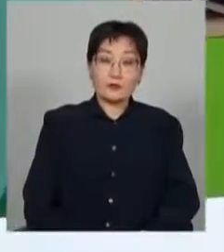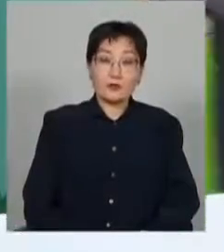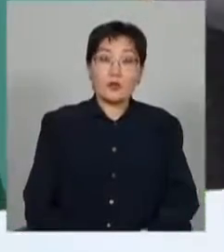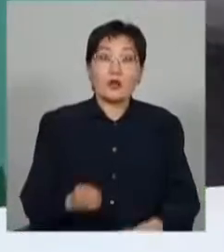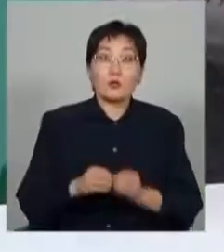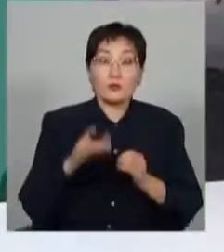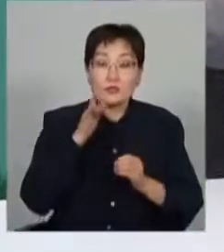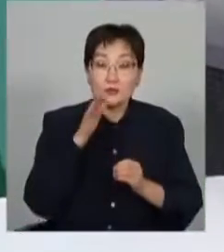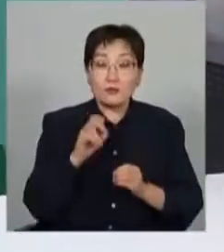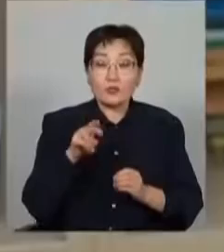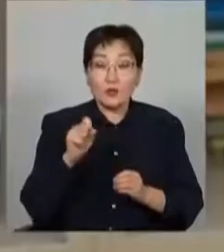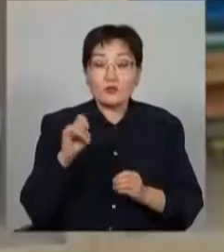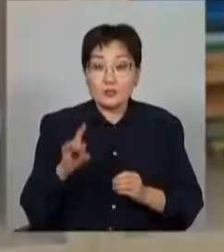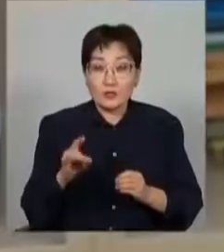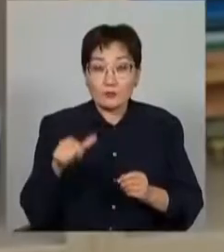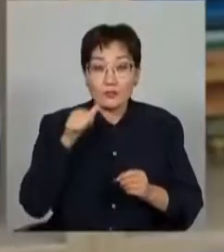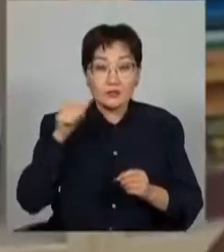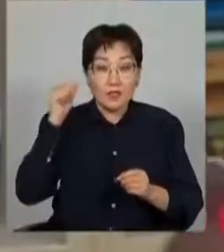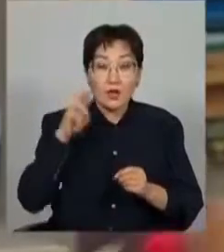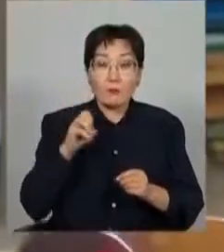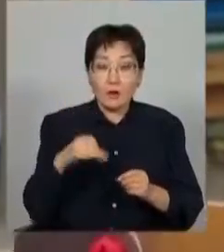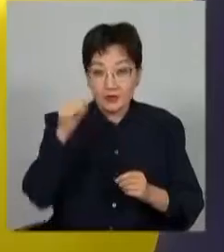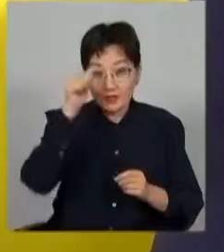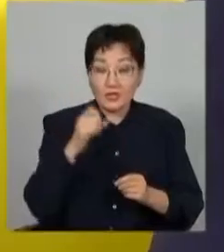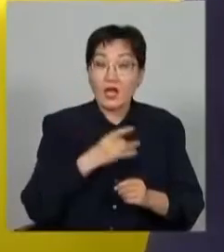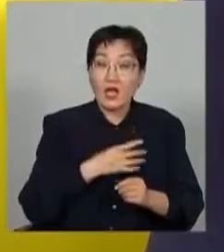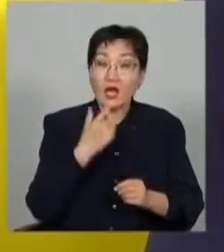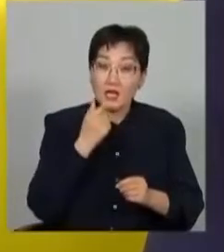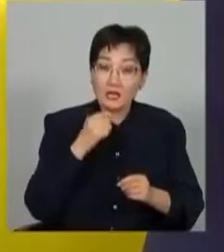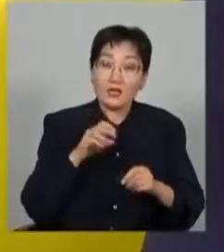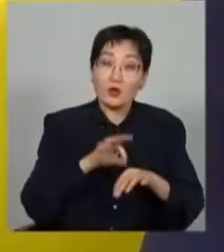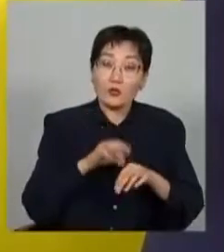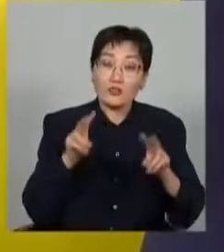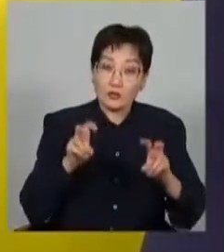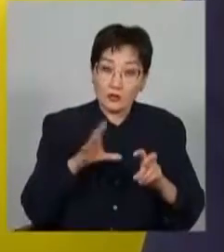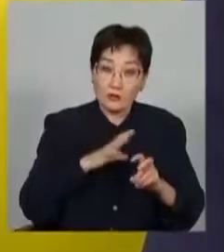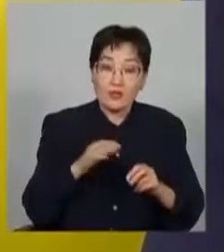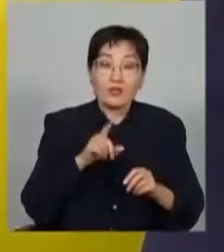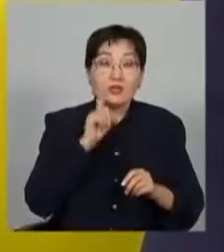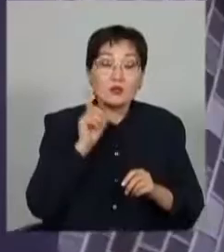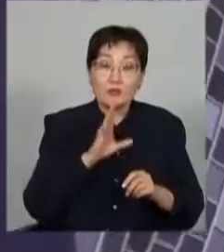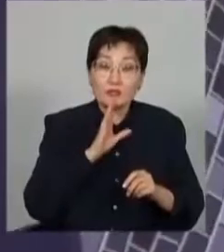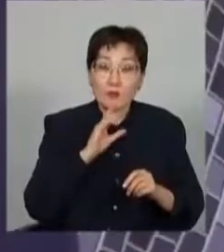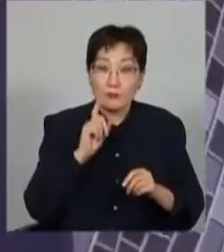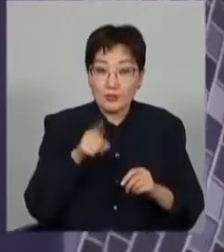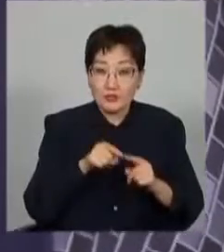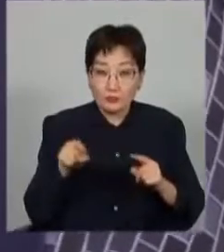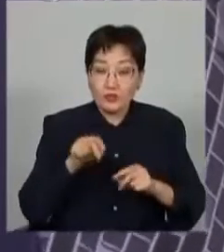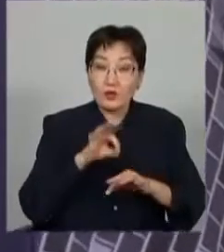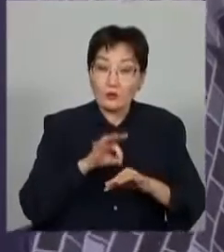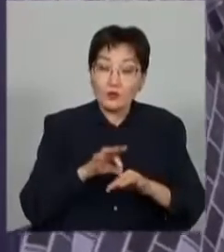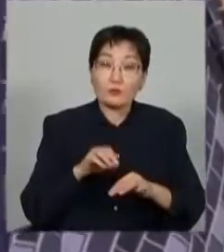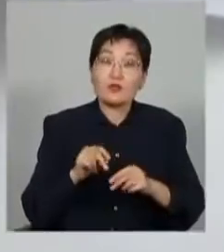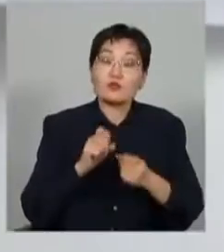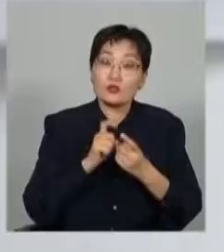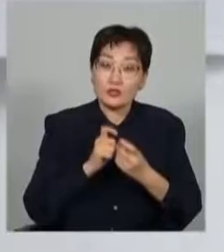10 жастағы Кәусар Тұрар қызына былтыр мамыр айында аққан ауруы диагнозы қойылған. Өрімдей қыз содан бері бір жыл бойы дертімен